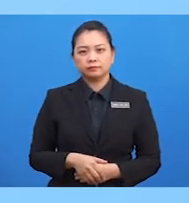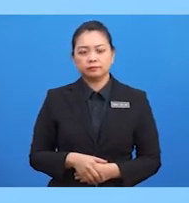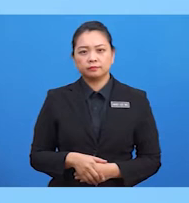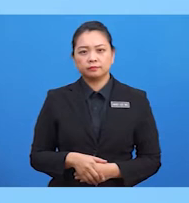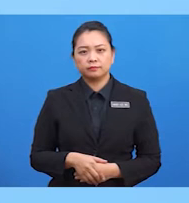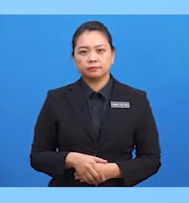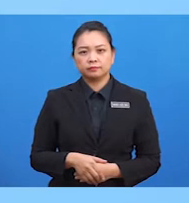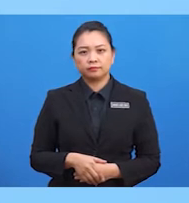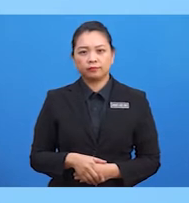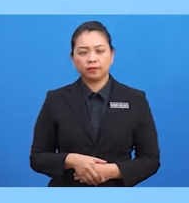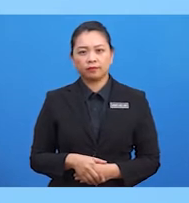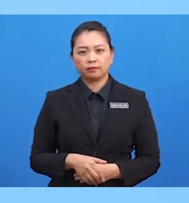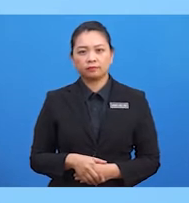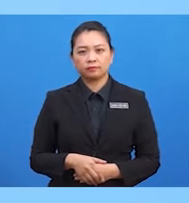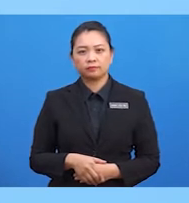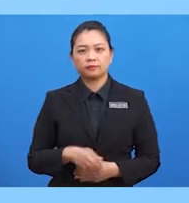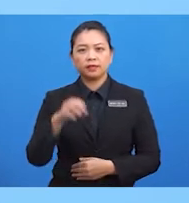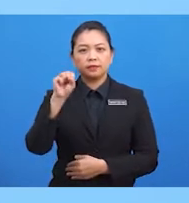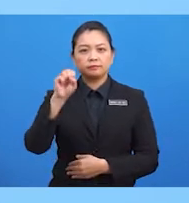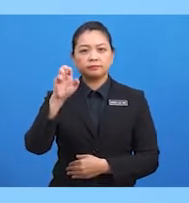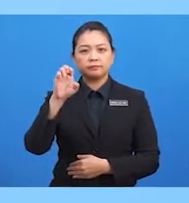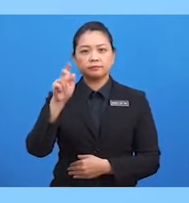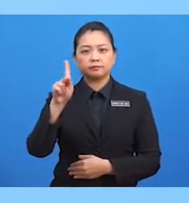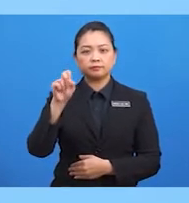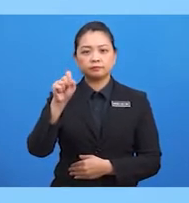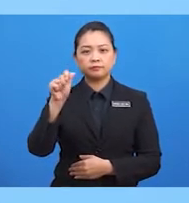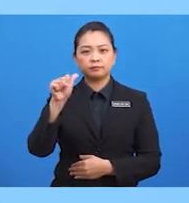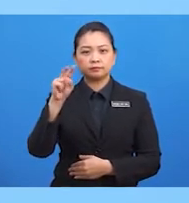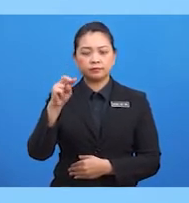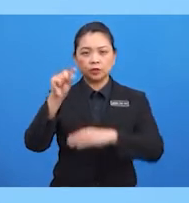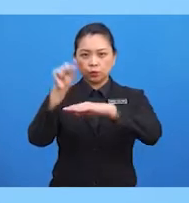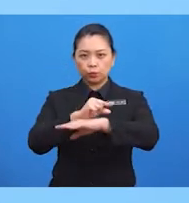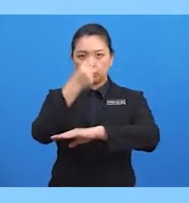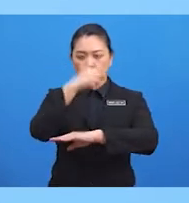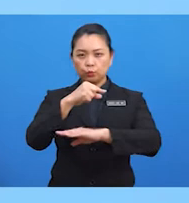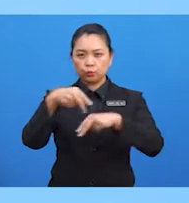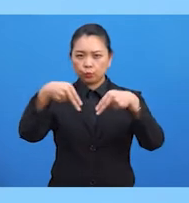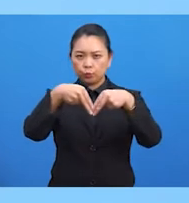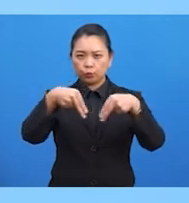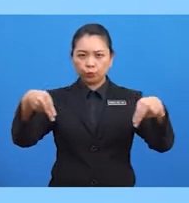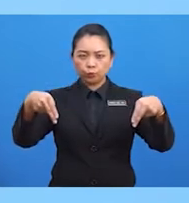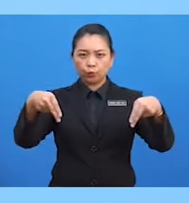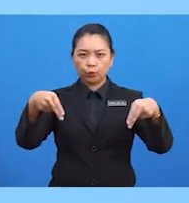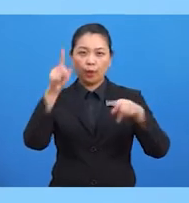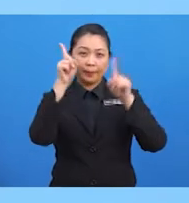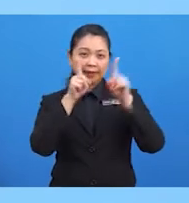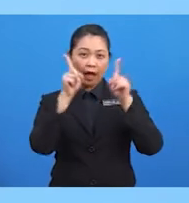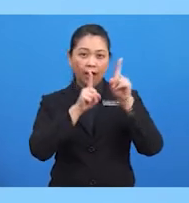dan Hubble. Sextant astronomi digunakan bagi mengukur altitud